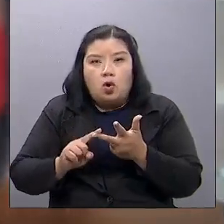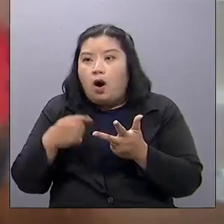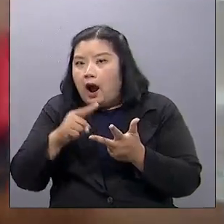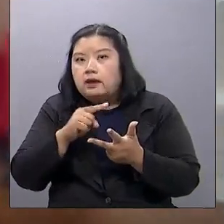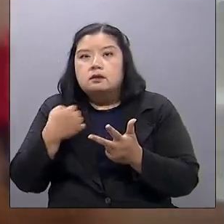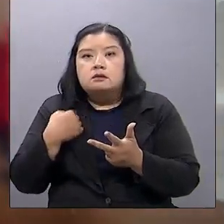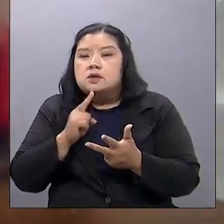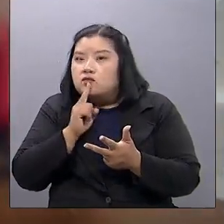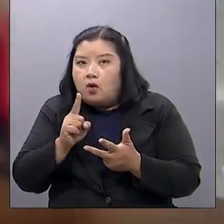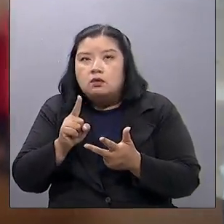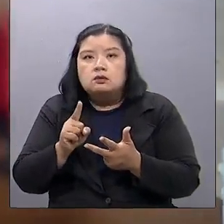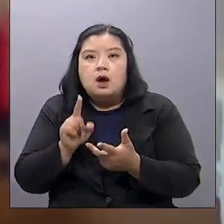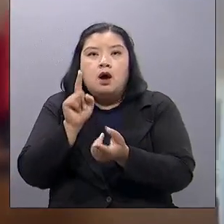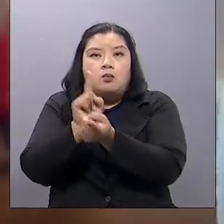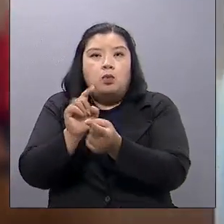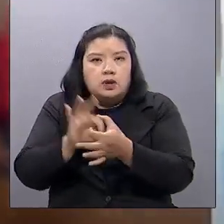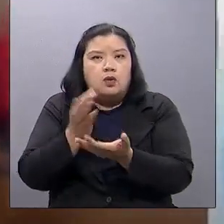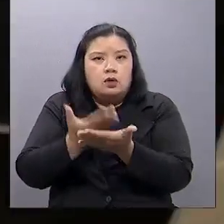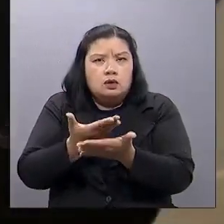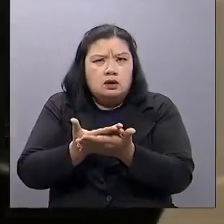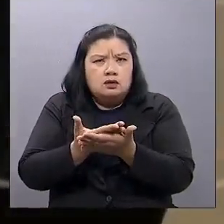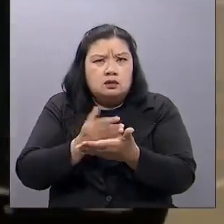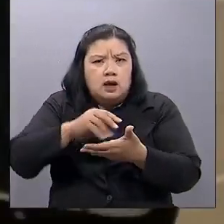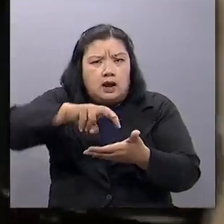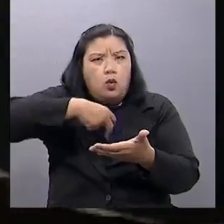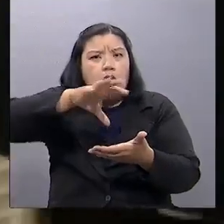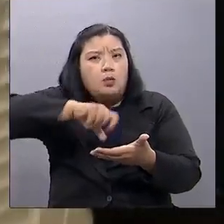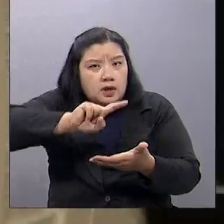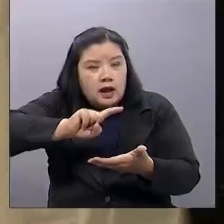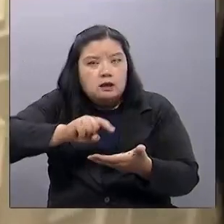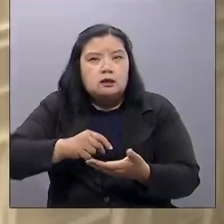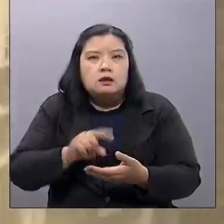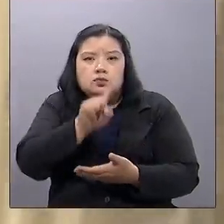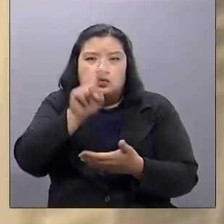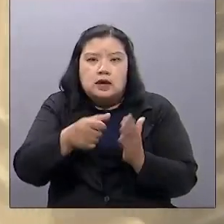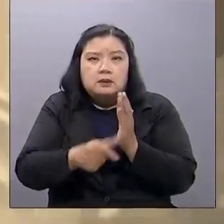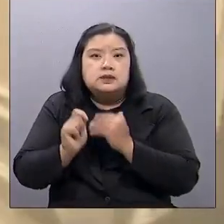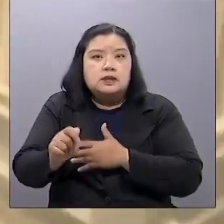ถูกกล่าวหามาชี้แจงที่มารายได้และเรื่องของการเลี่ยงภาษีด้วยค่ะ